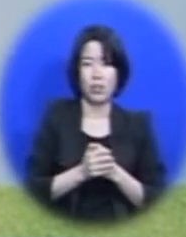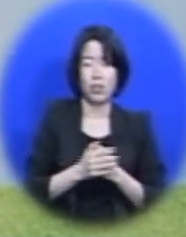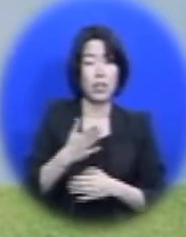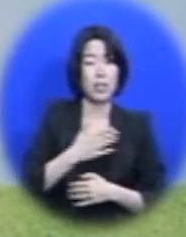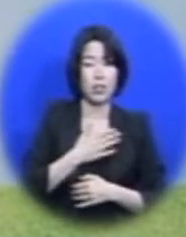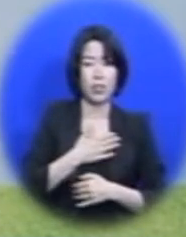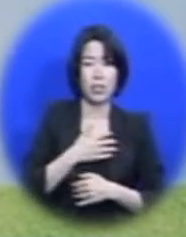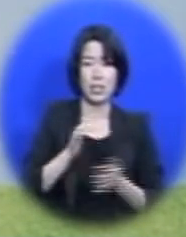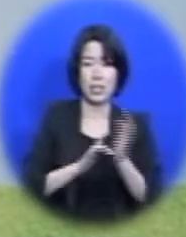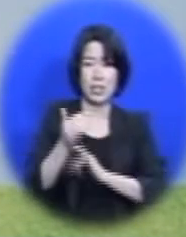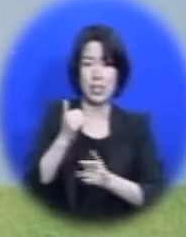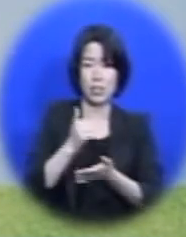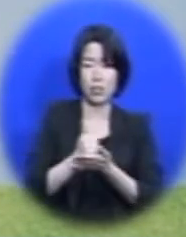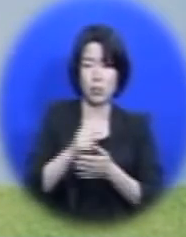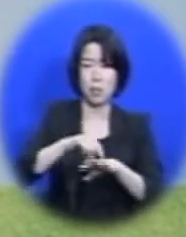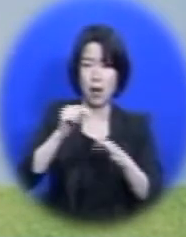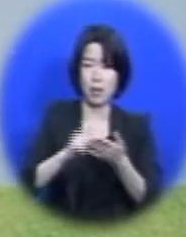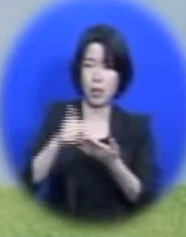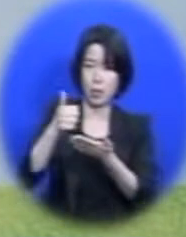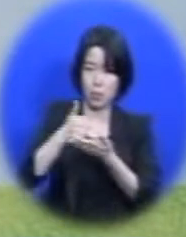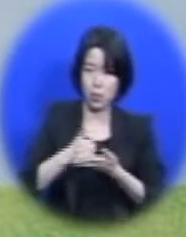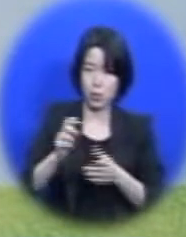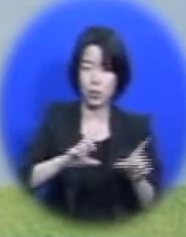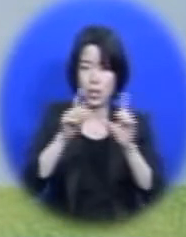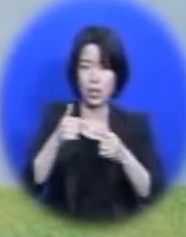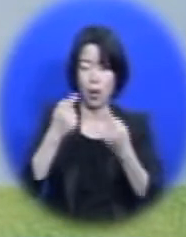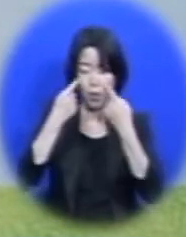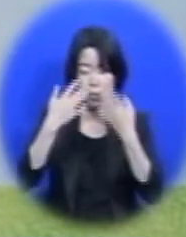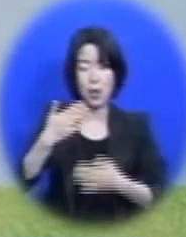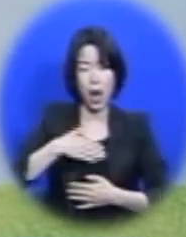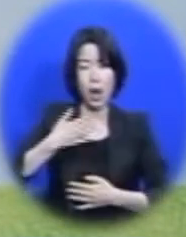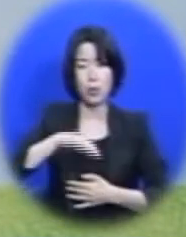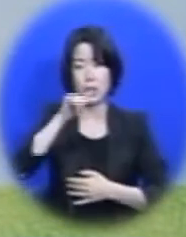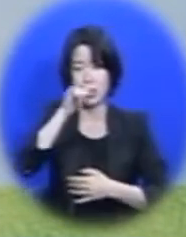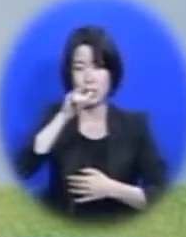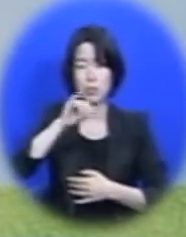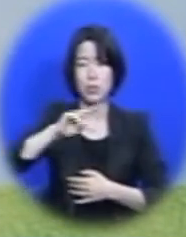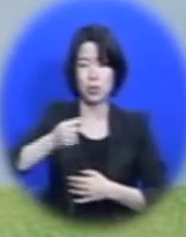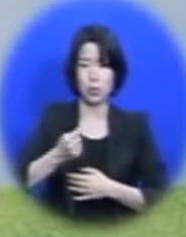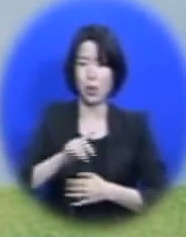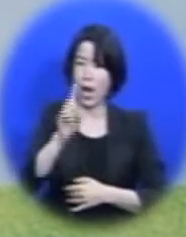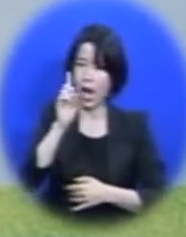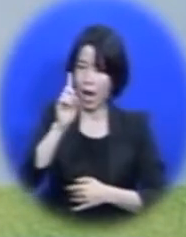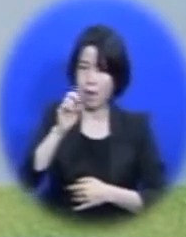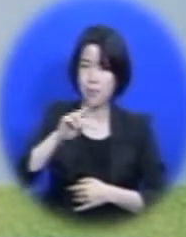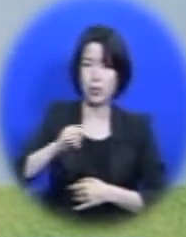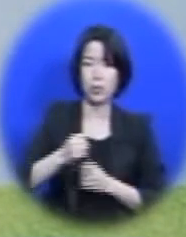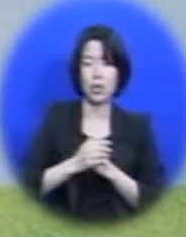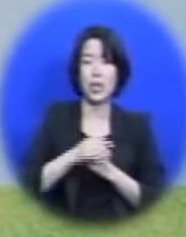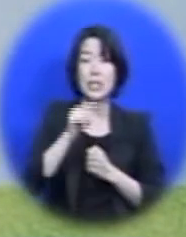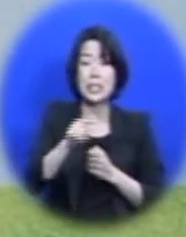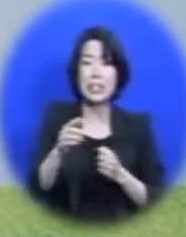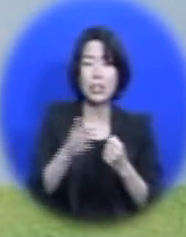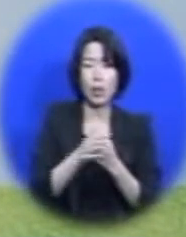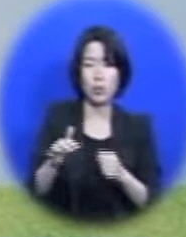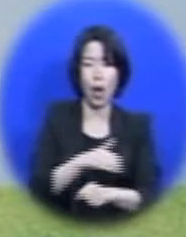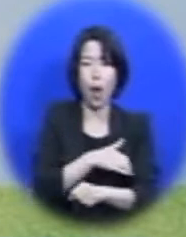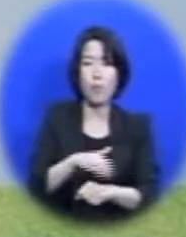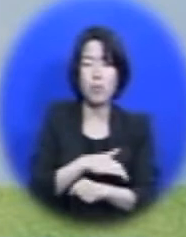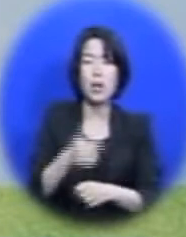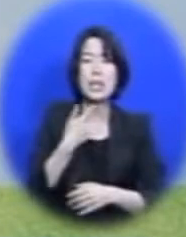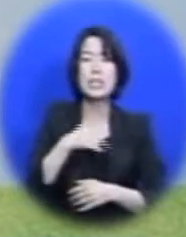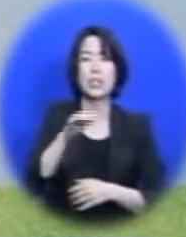저는 예수님을 마음에 모시고 산다고 분명히 알고 있으면서도 한 번도 그것 때문에 불편해 본